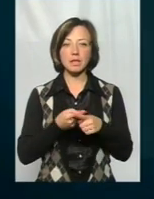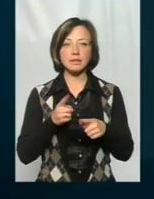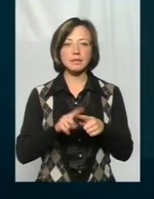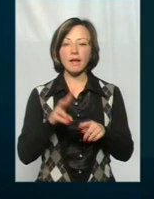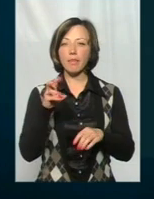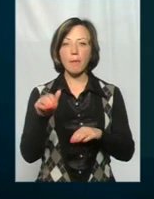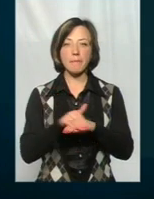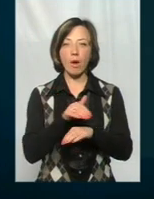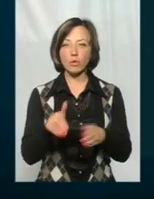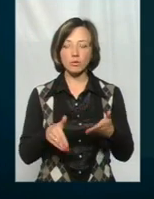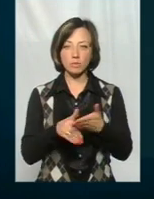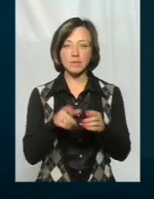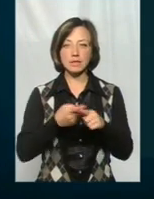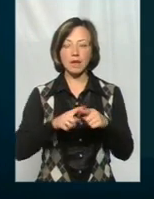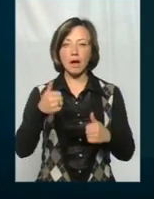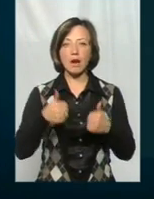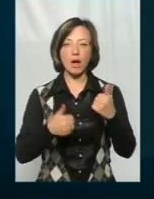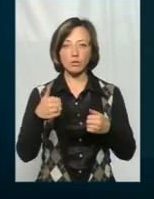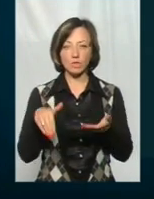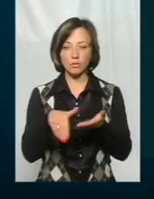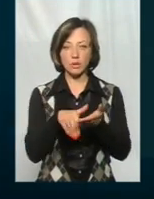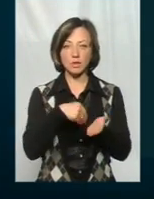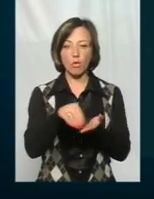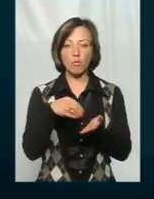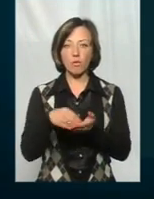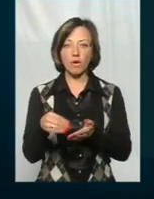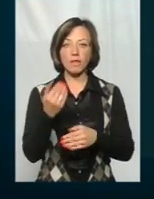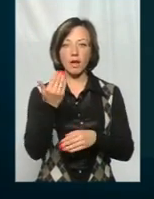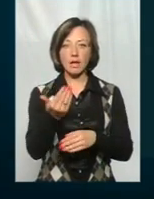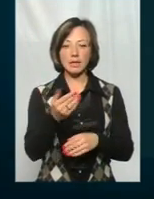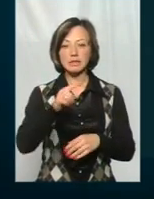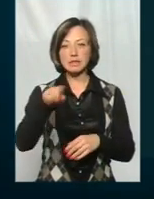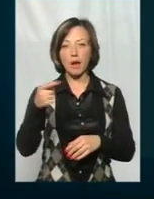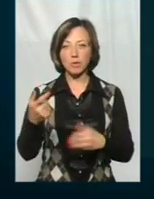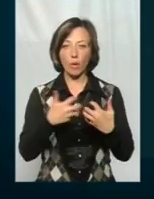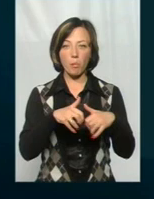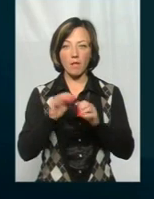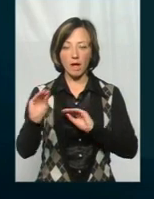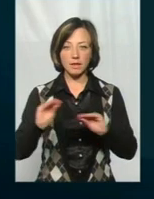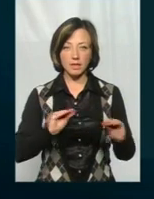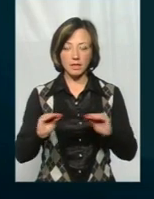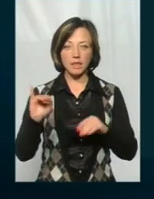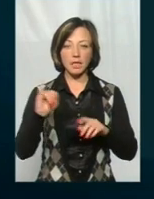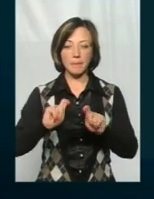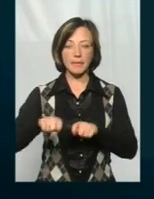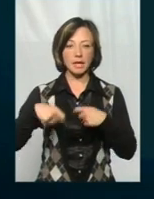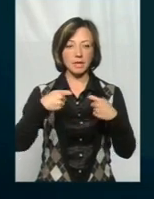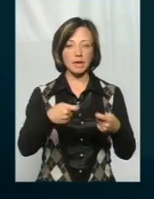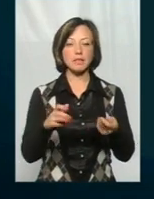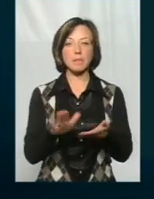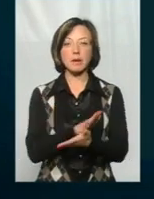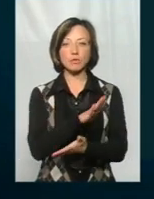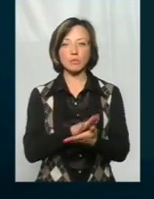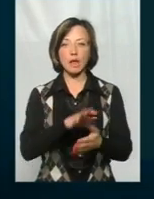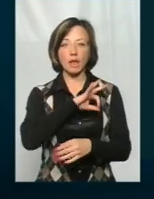грантова допомога. Їм передається, закуповується на їх запит обладнання під їх бізнес-ідею і передається в